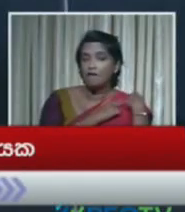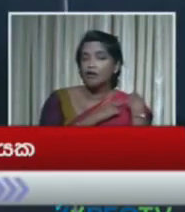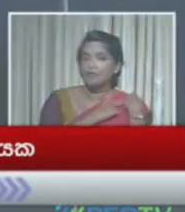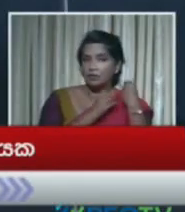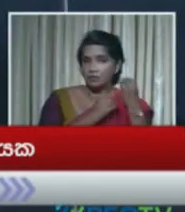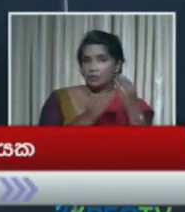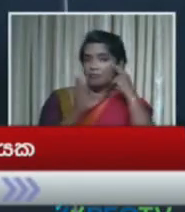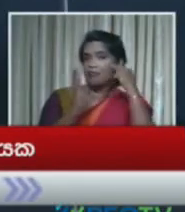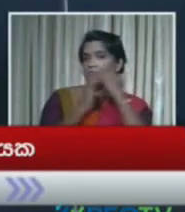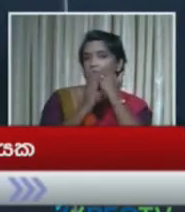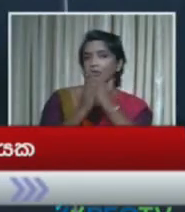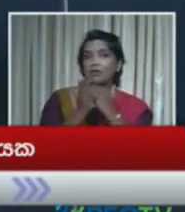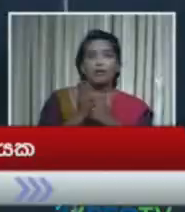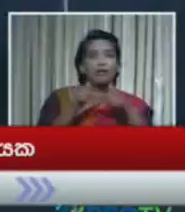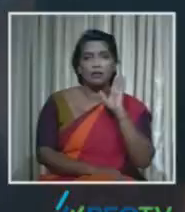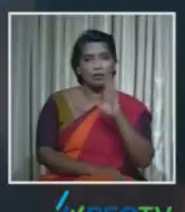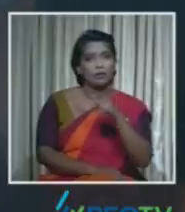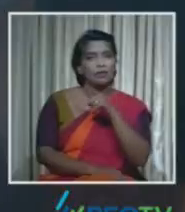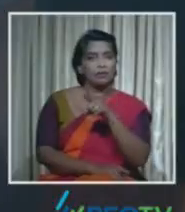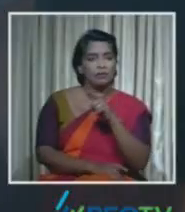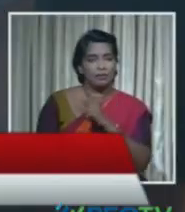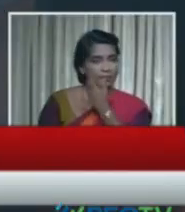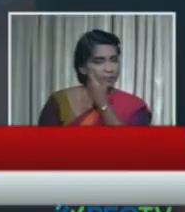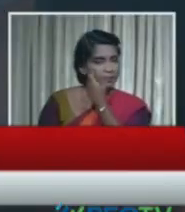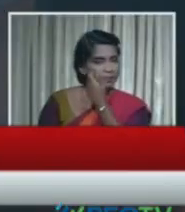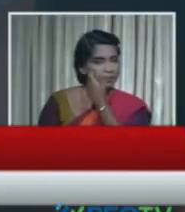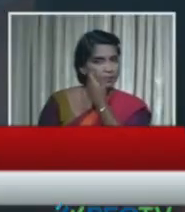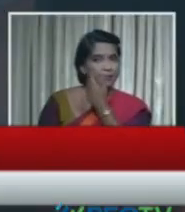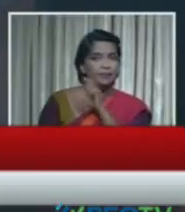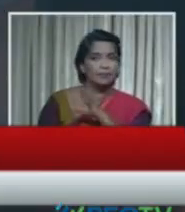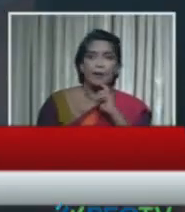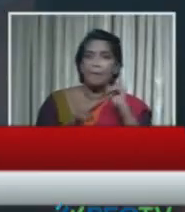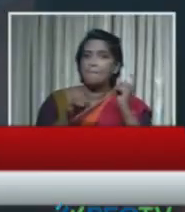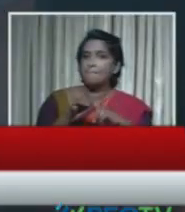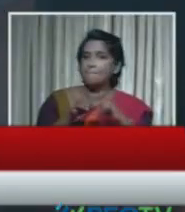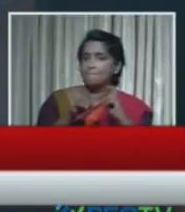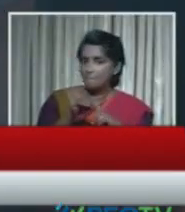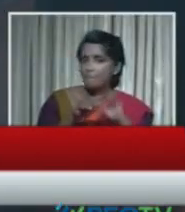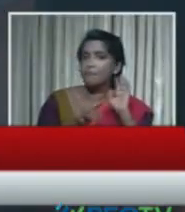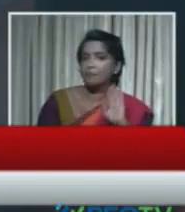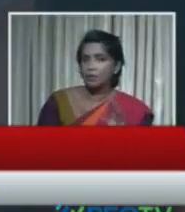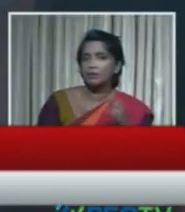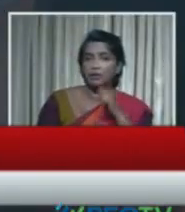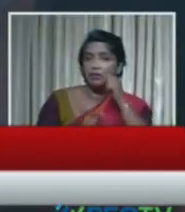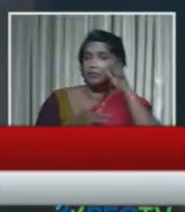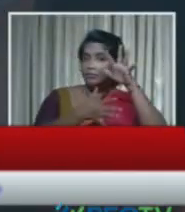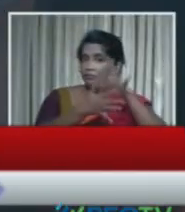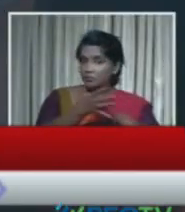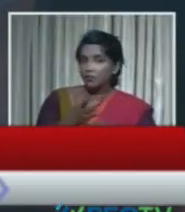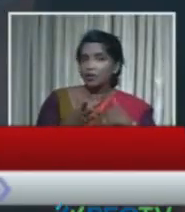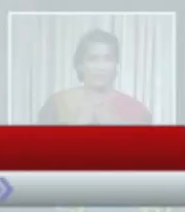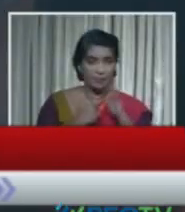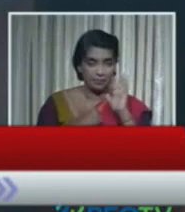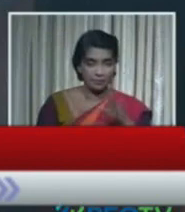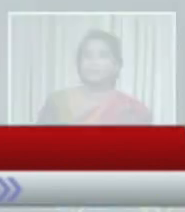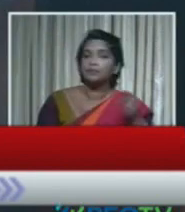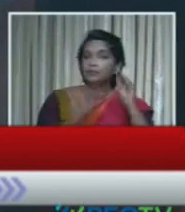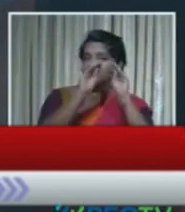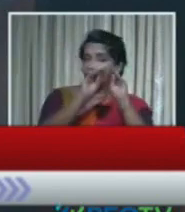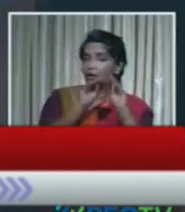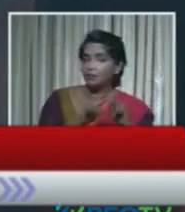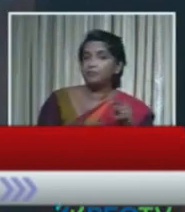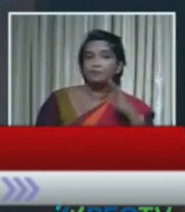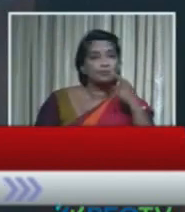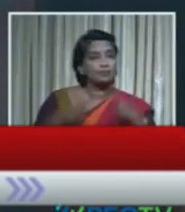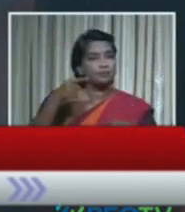කියලා කරුණු අද වෙනකම් බාර දීලා නැහැ මේ සම්බන්ධයෙන් ප්‍රශ්නකුත් යොමු වෙලා තියෙනවා අපි සවිස්තර පිළිතුර මේ වෙනකොට සූදානම් කරනවා අයවැය